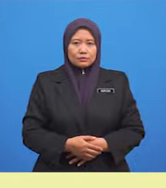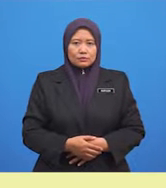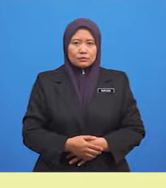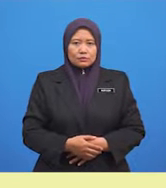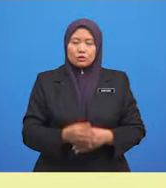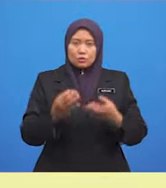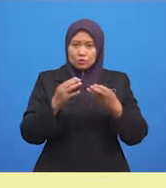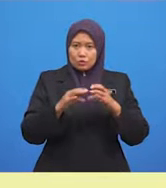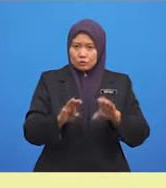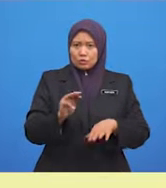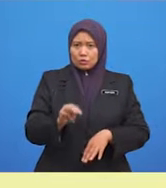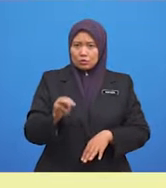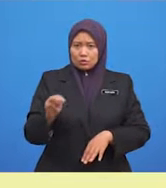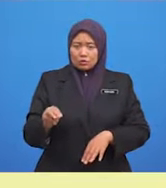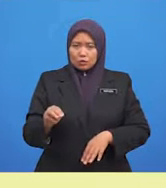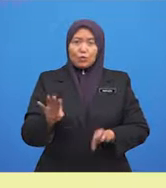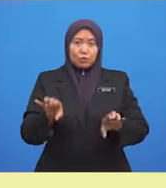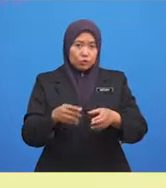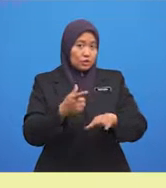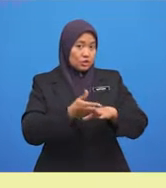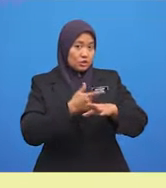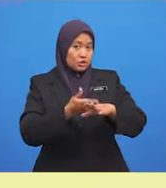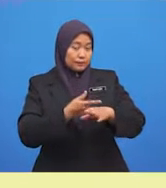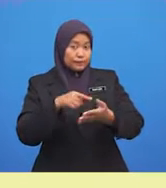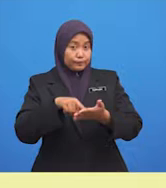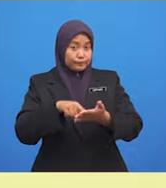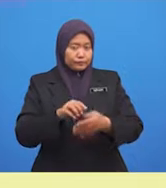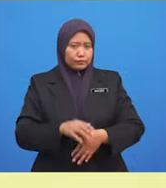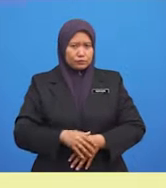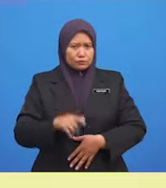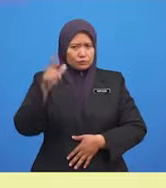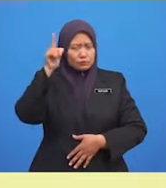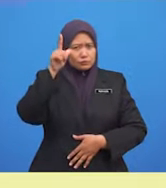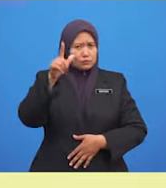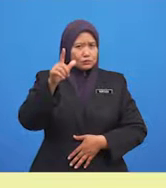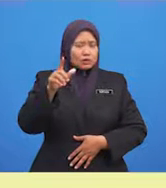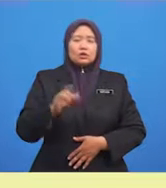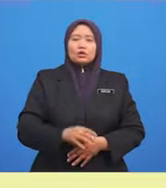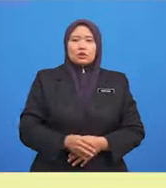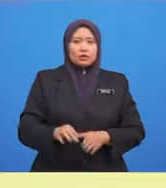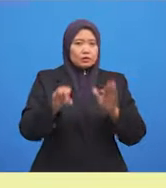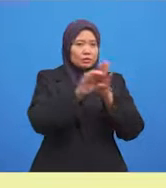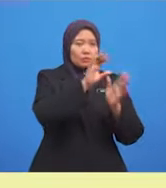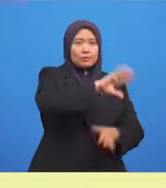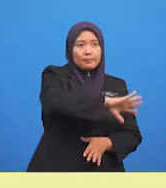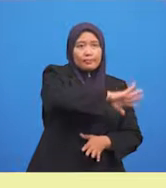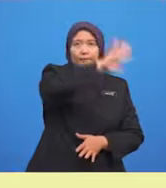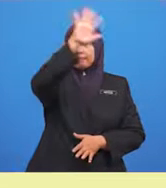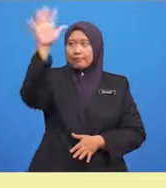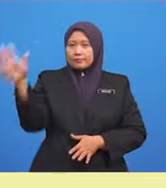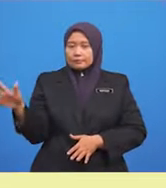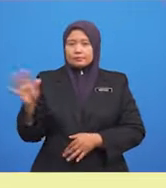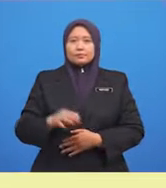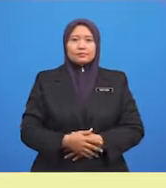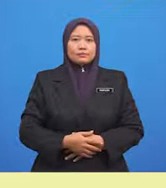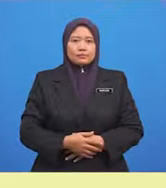Cuba murid-murid selesaikan latihan ini. Lihat gambar pelangi di sebelah. Warna